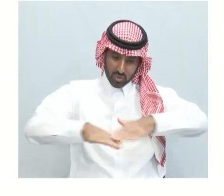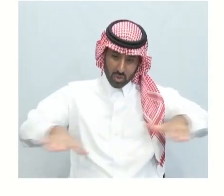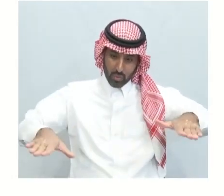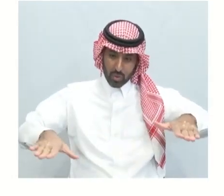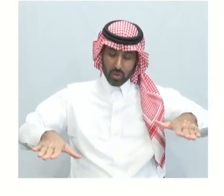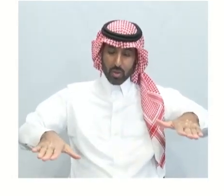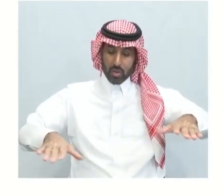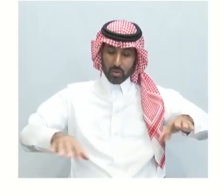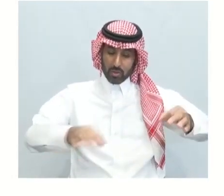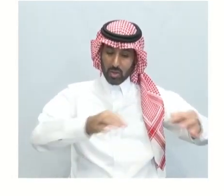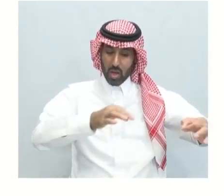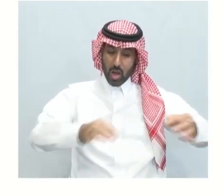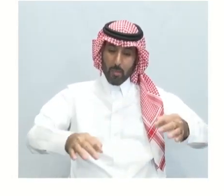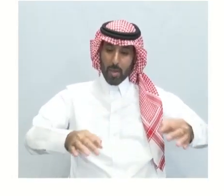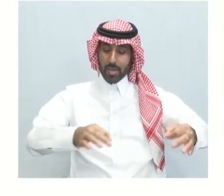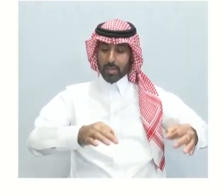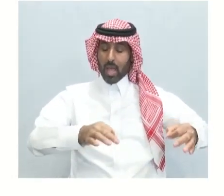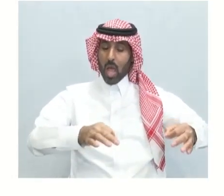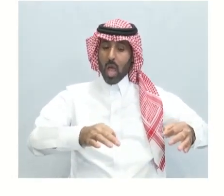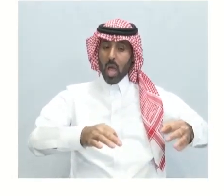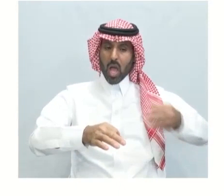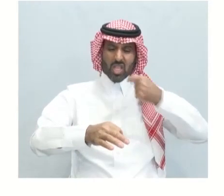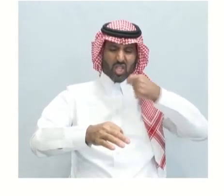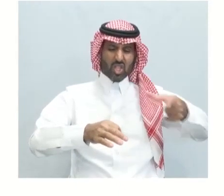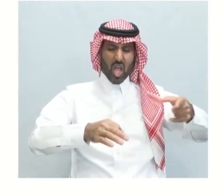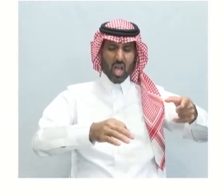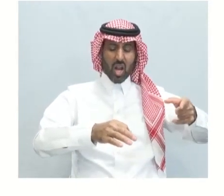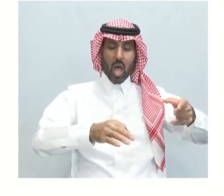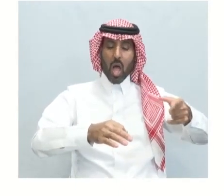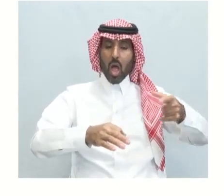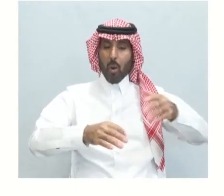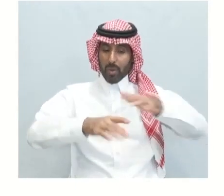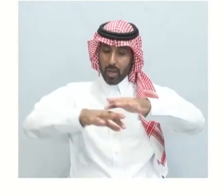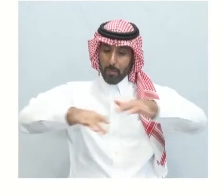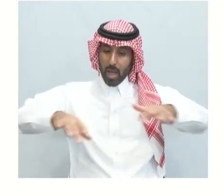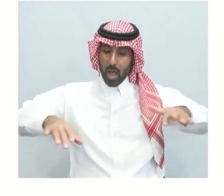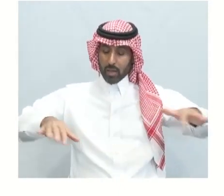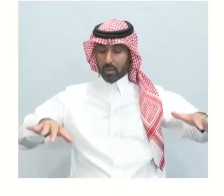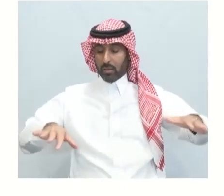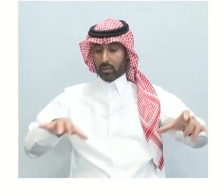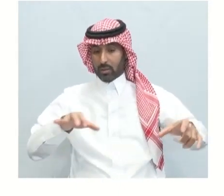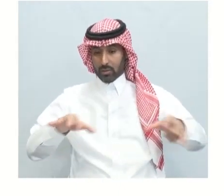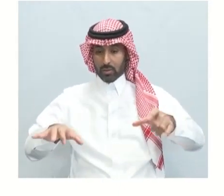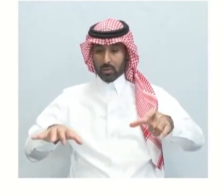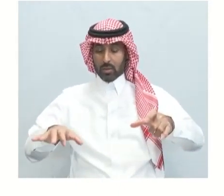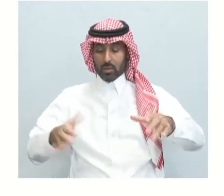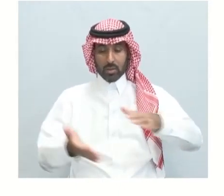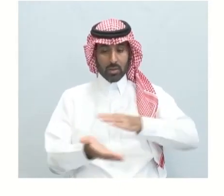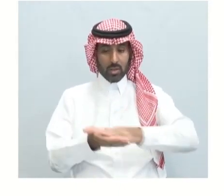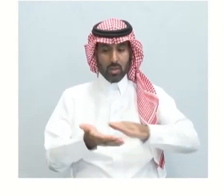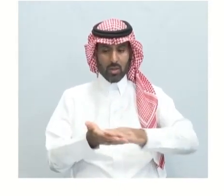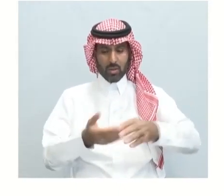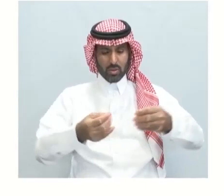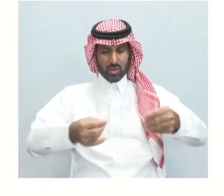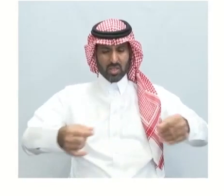بين الصحراء والبحر و ربما كانت فيما سبق بحرا او بحيره ملحيه ويتميز سطحها بوجود